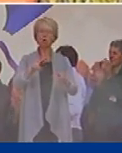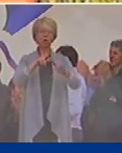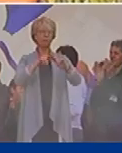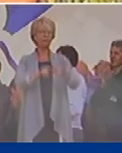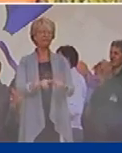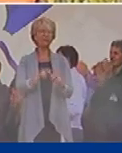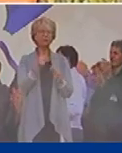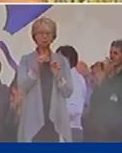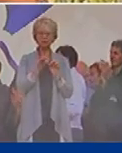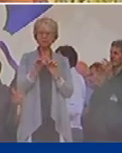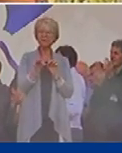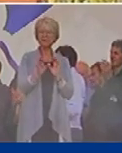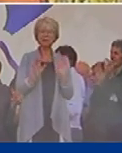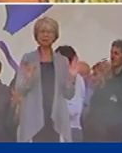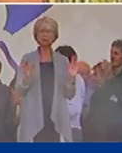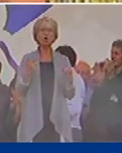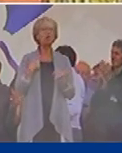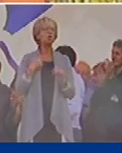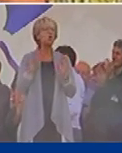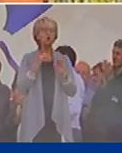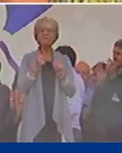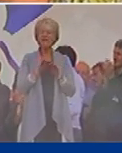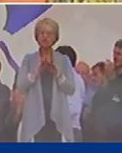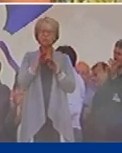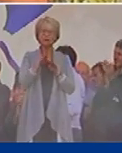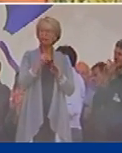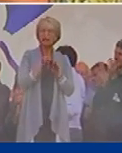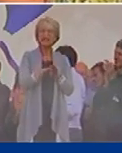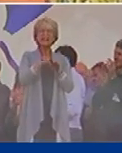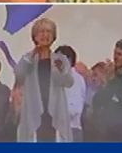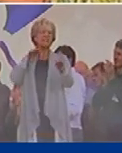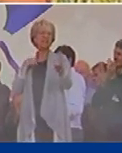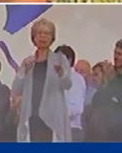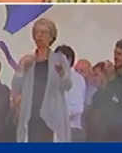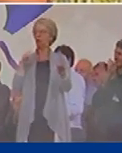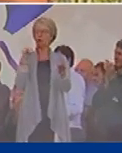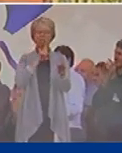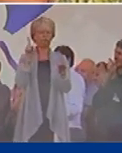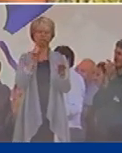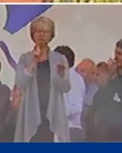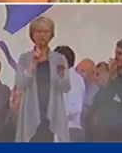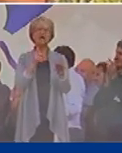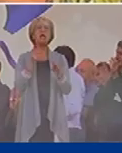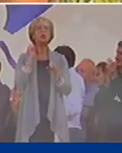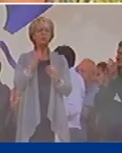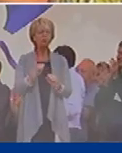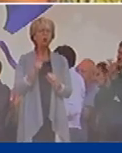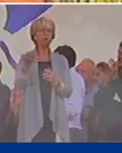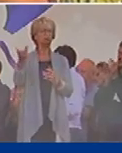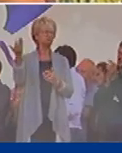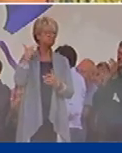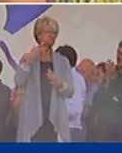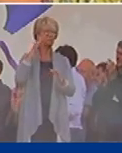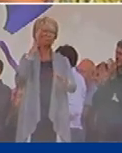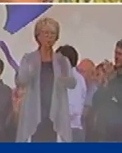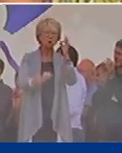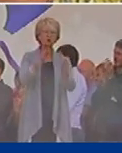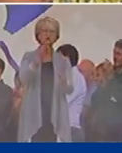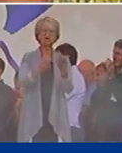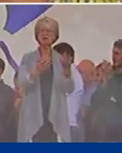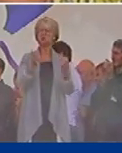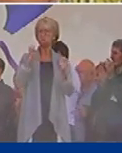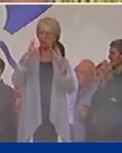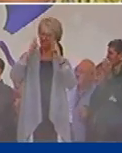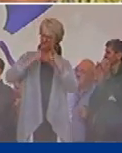mm. Io non faccio un passo indietro, neanche di 1 millimetro. Mi possono processare, mi possono